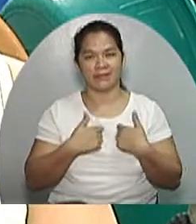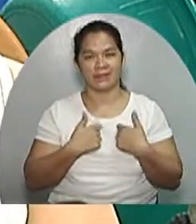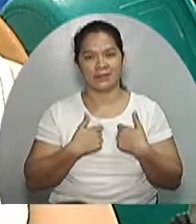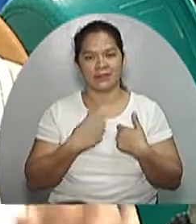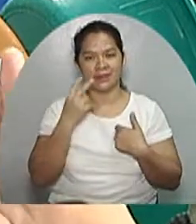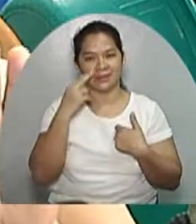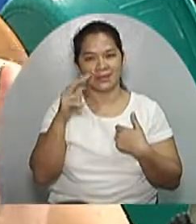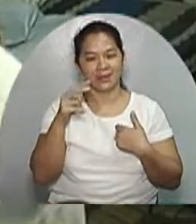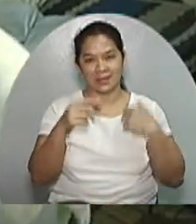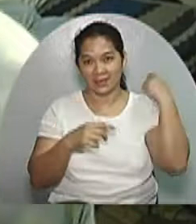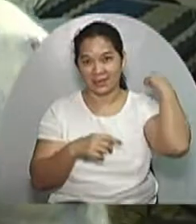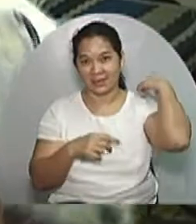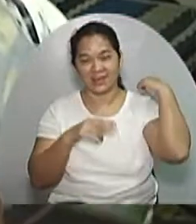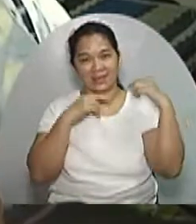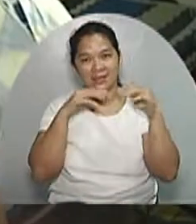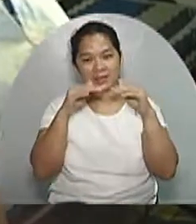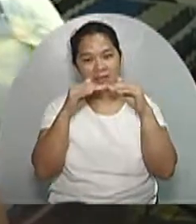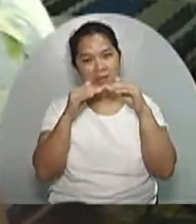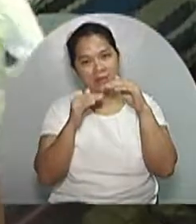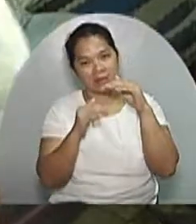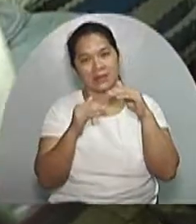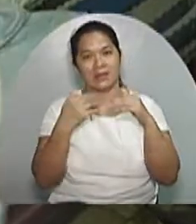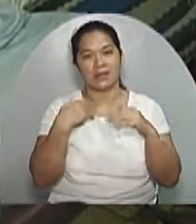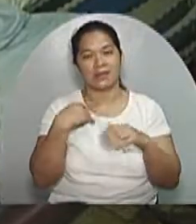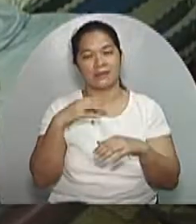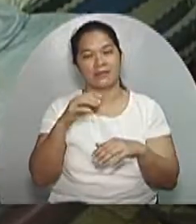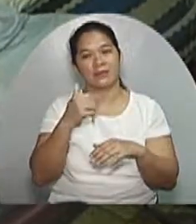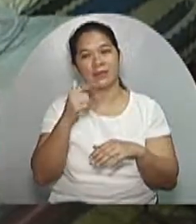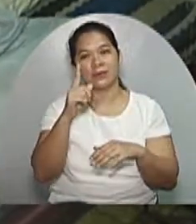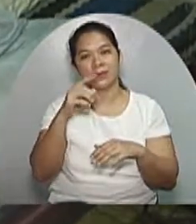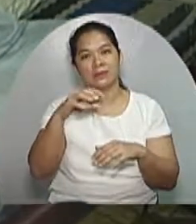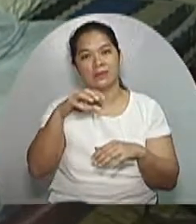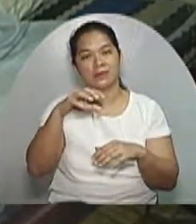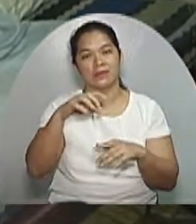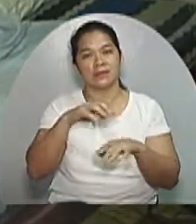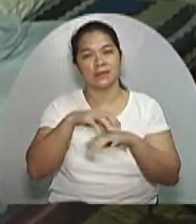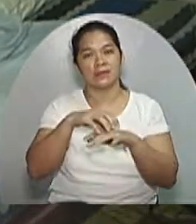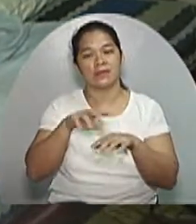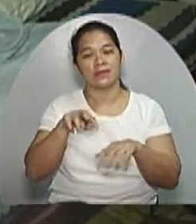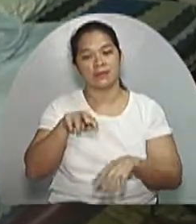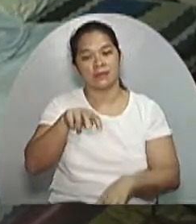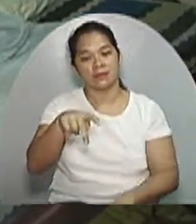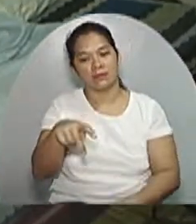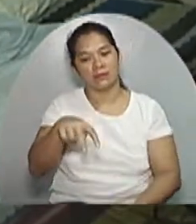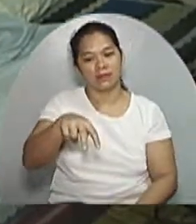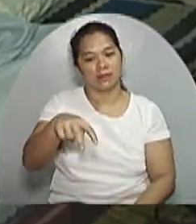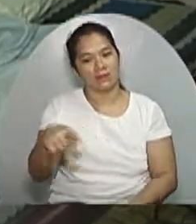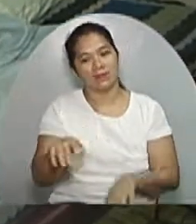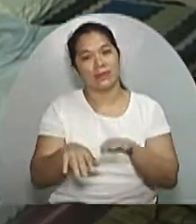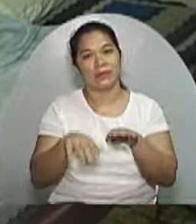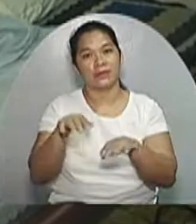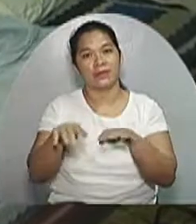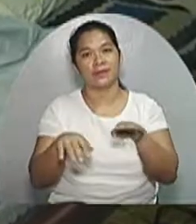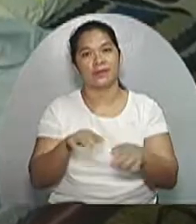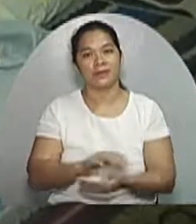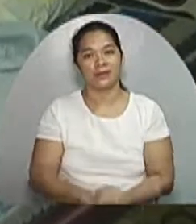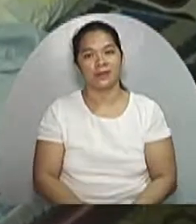siya, nakikita ko yung likod niya, hindi na pantay. Bukol na po yung isa. Kapag naglalakad siya, patagilid na